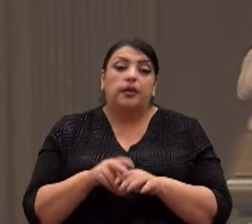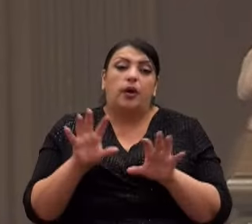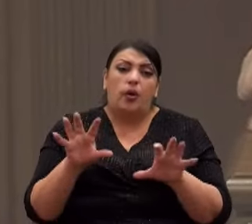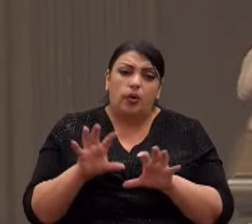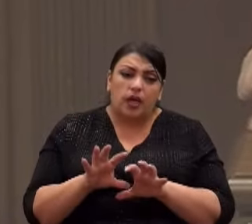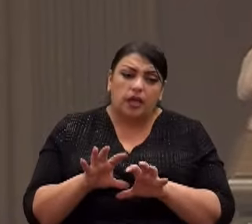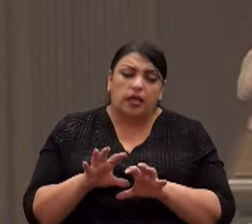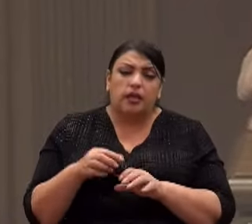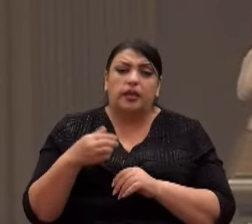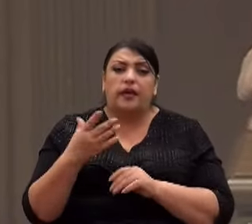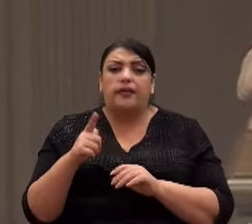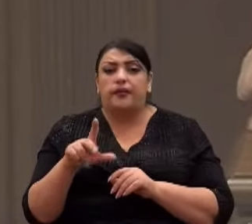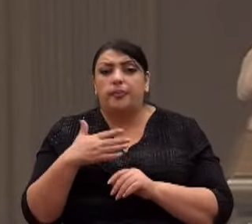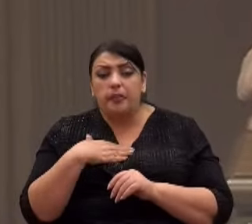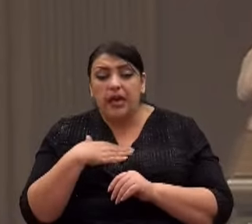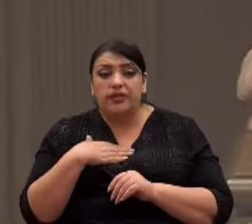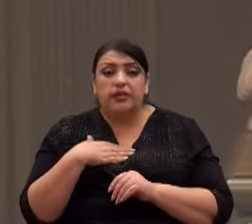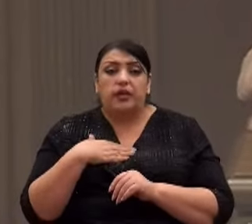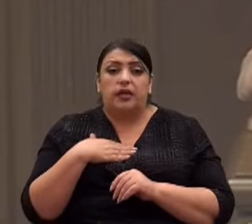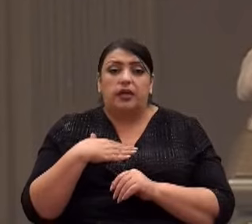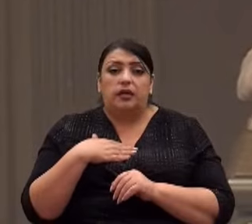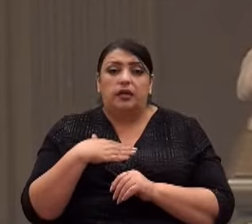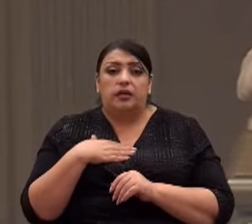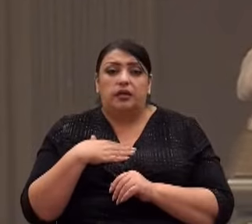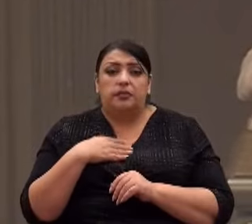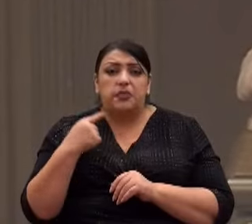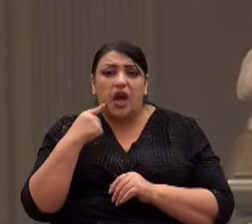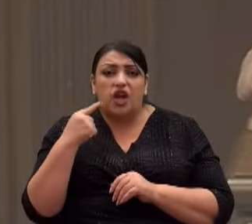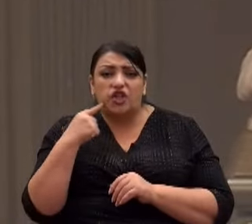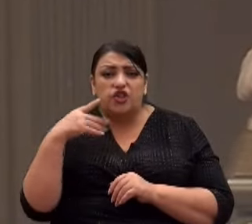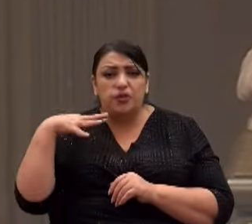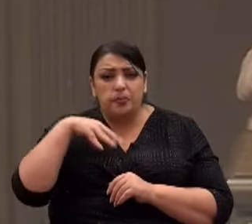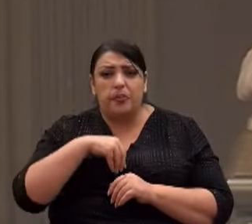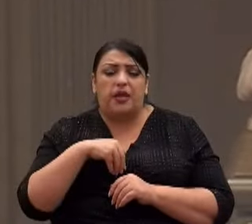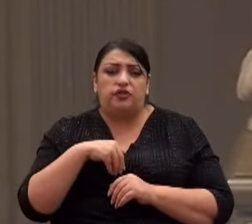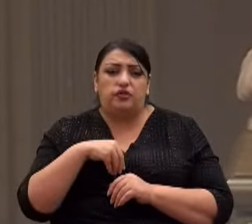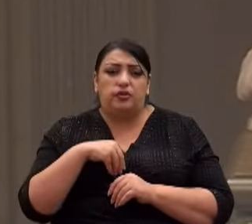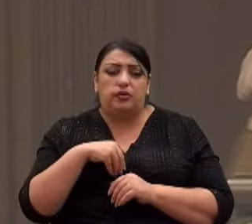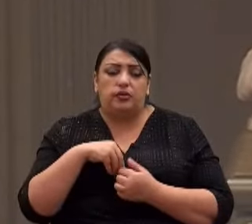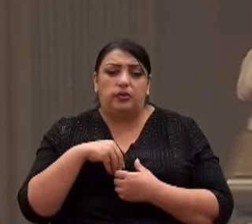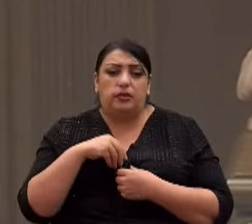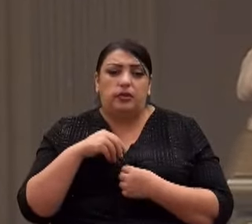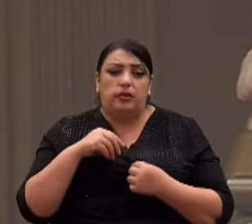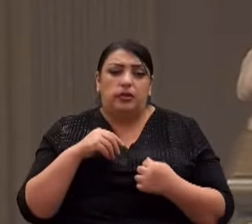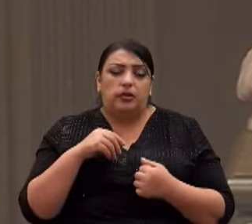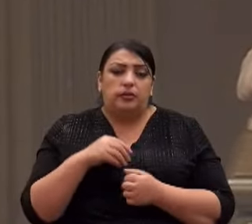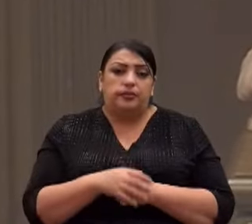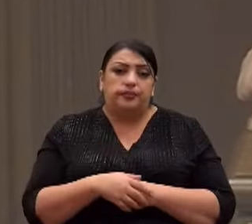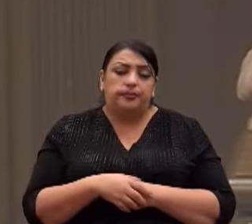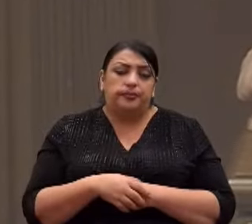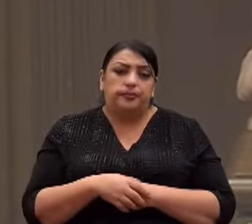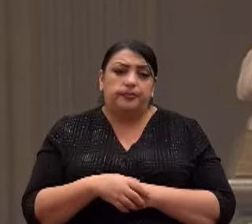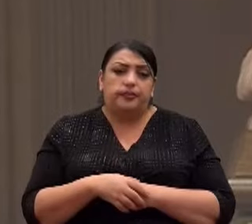և մեր խղճի առաջ այդ հարցում շատ պարզ ենք, այդ ես եմ ձեզ ասում, ես ճանաչում եմ